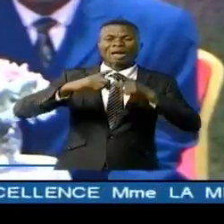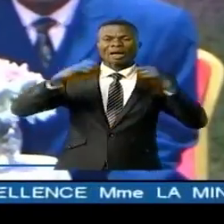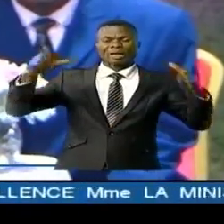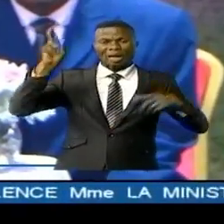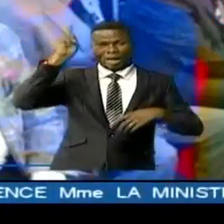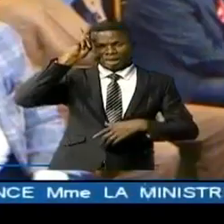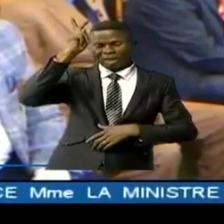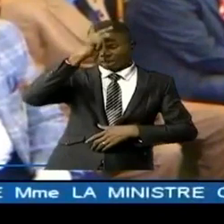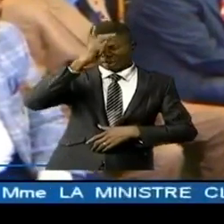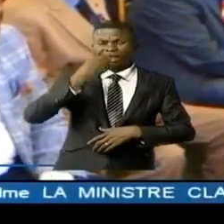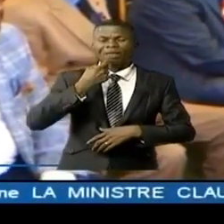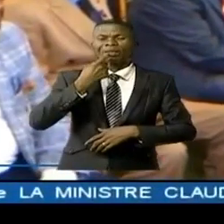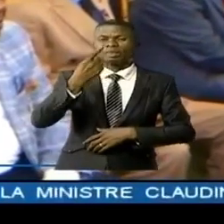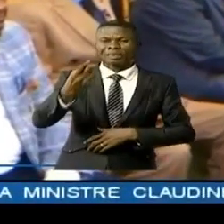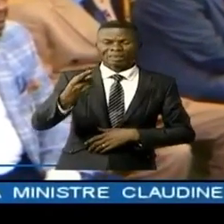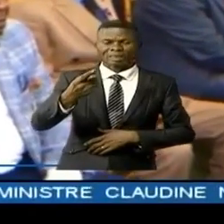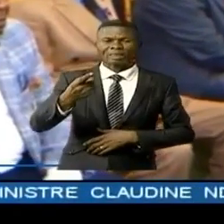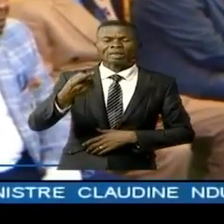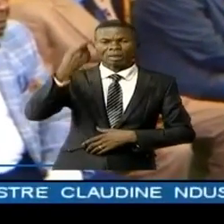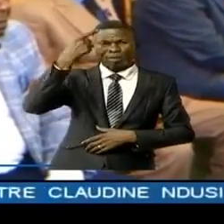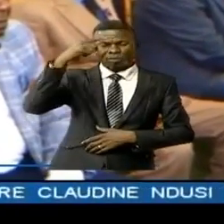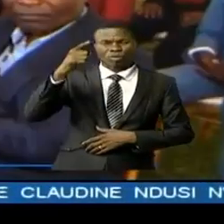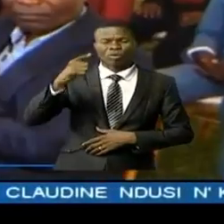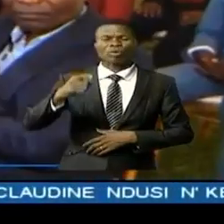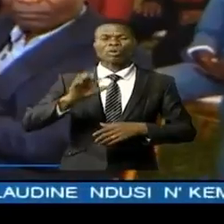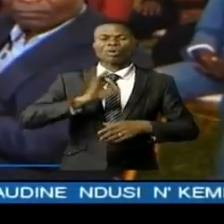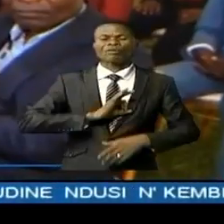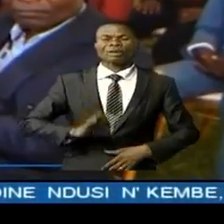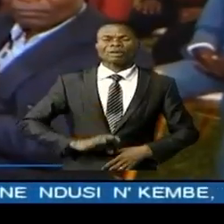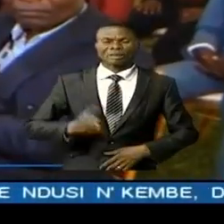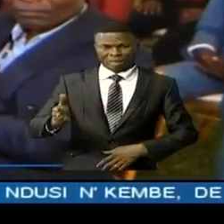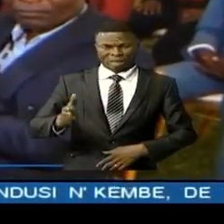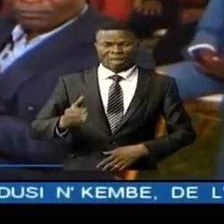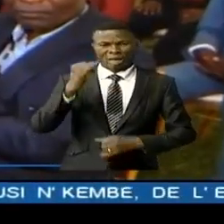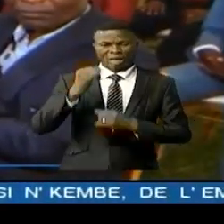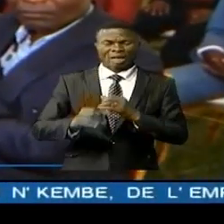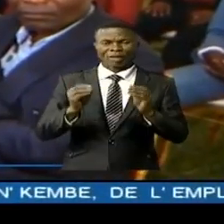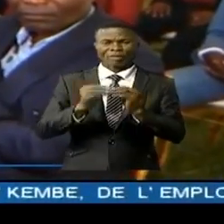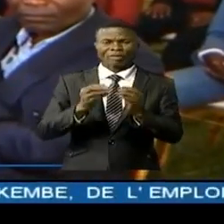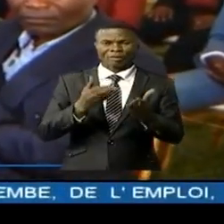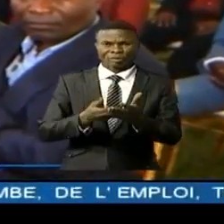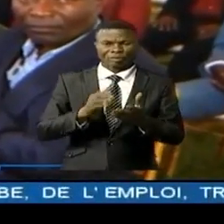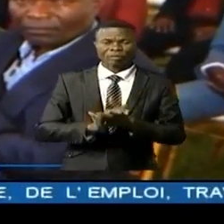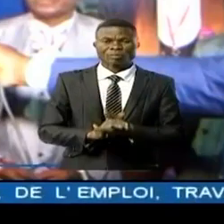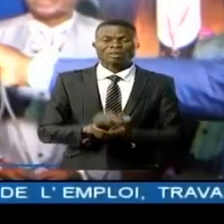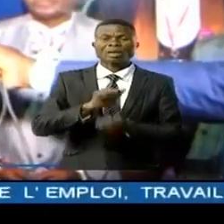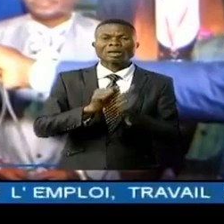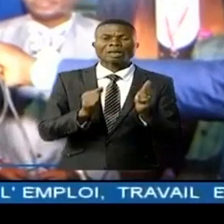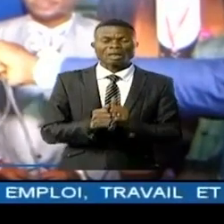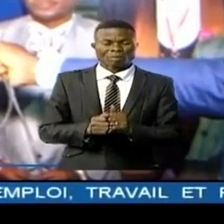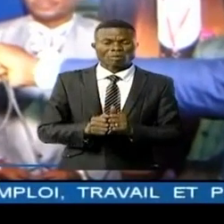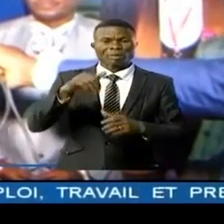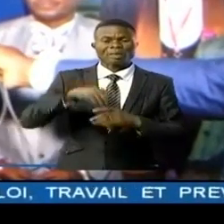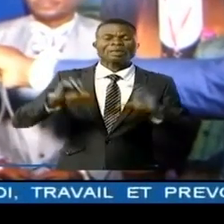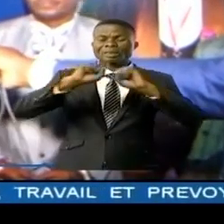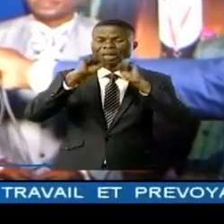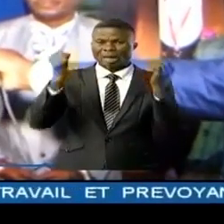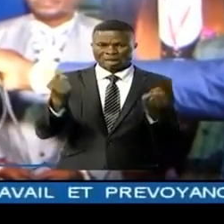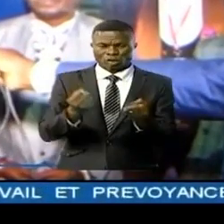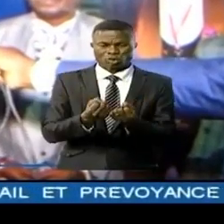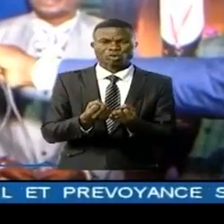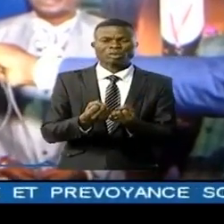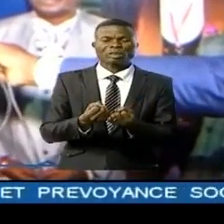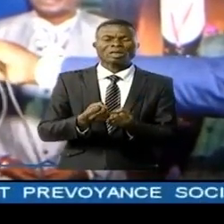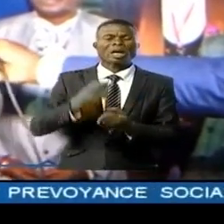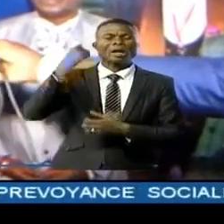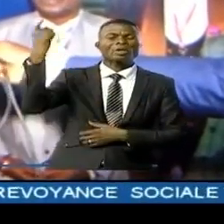katanga le chef sa condom doux au sortir de cette entrevue et quand il ya des problèmes de société jamais